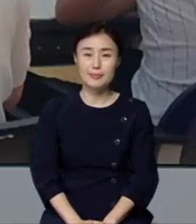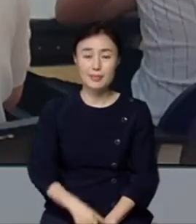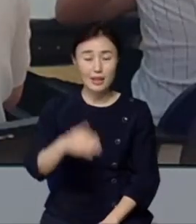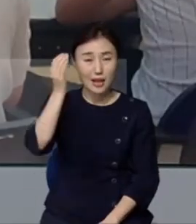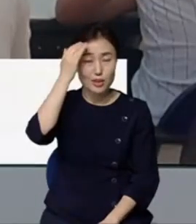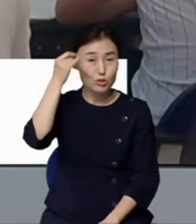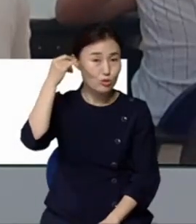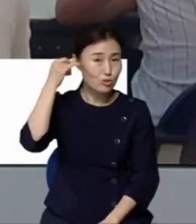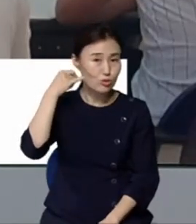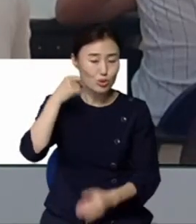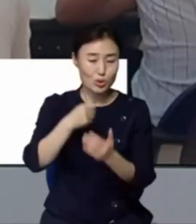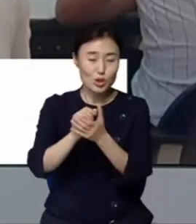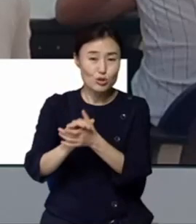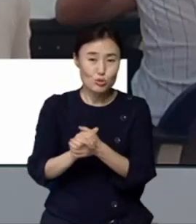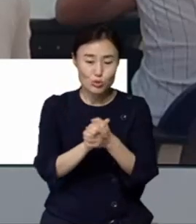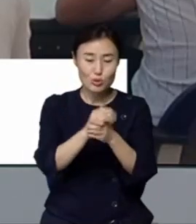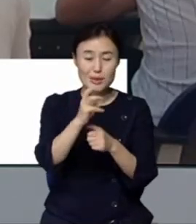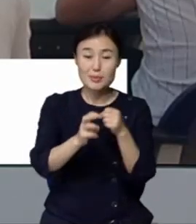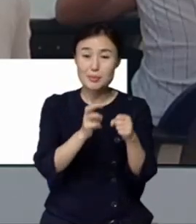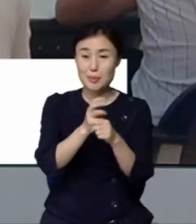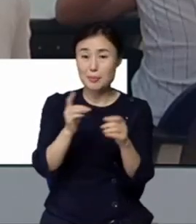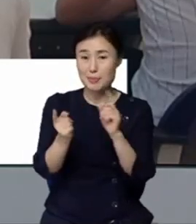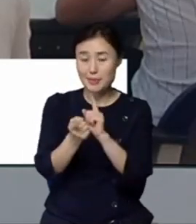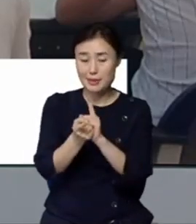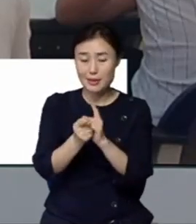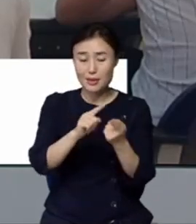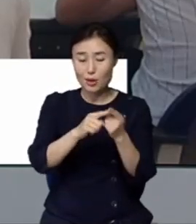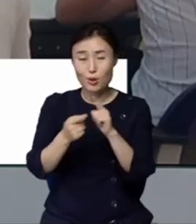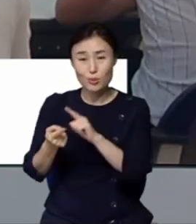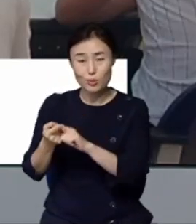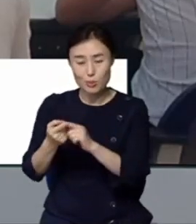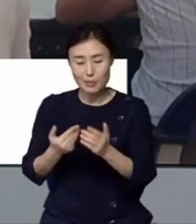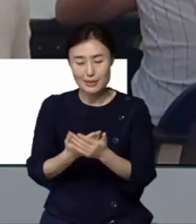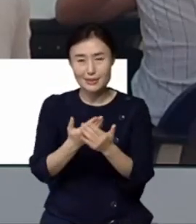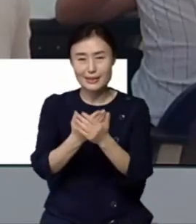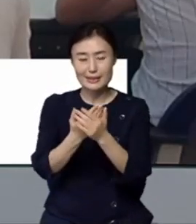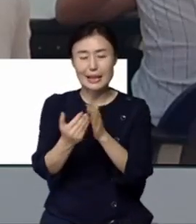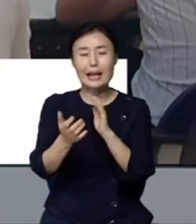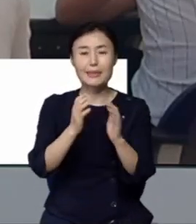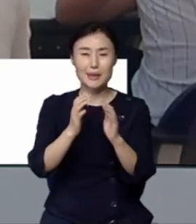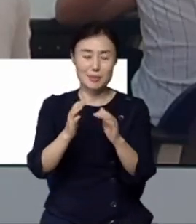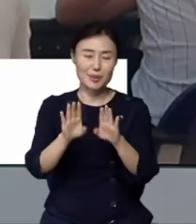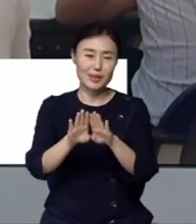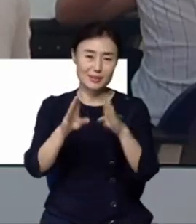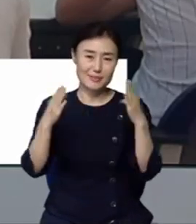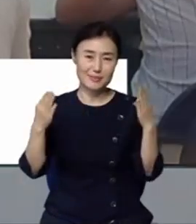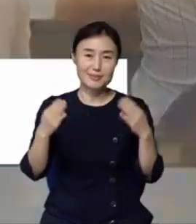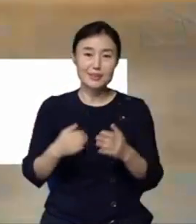한중 수교 30주년을 맞아 양국 관계를 더욱 발전시키자는 간담회가 개최됐습니다.